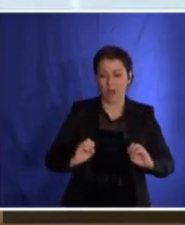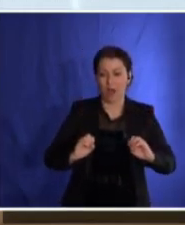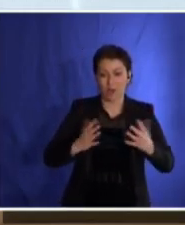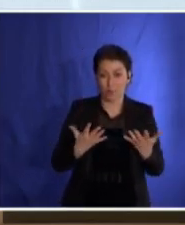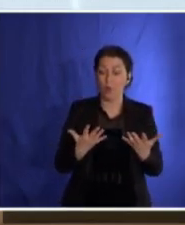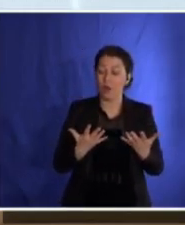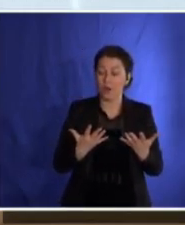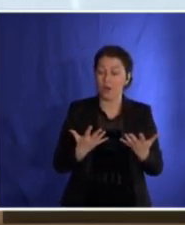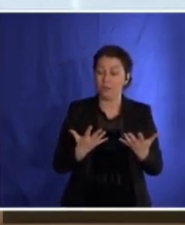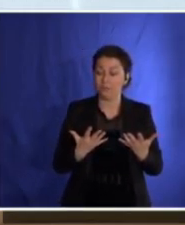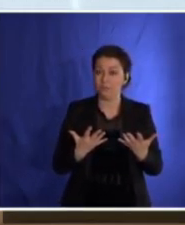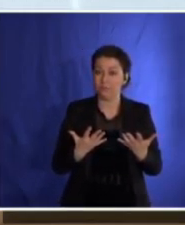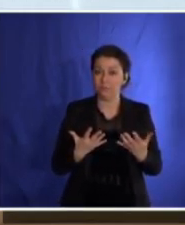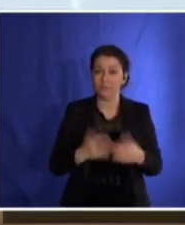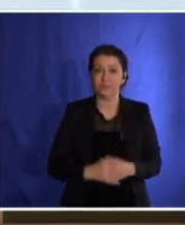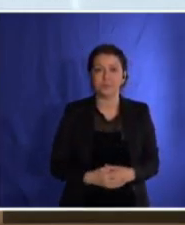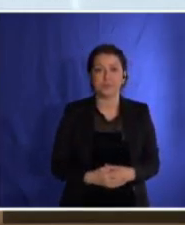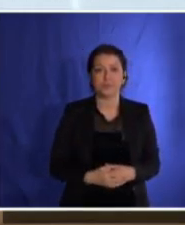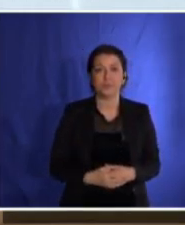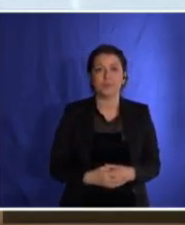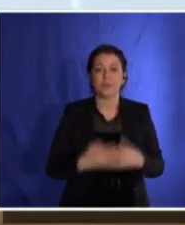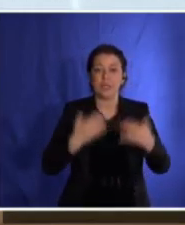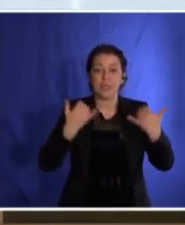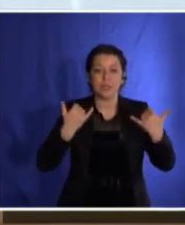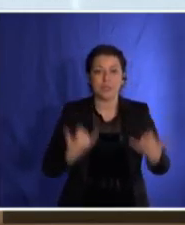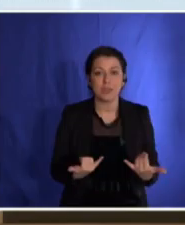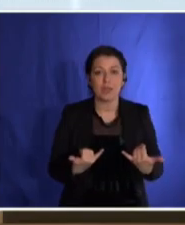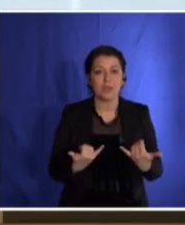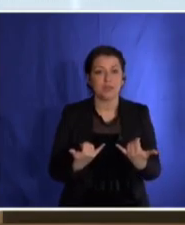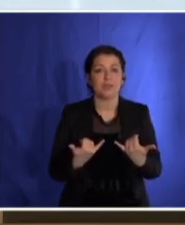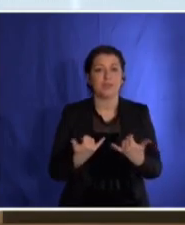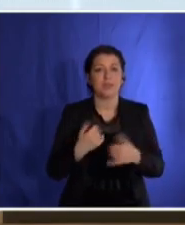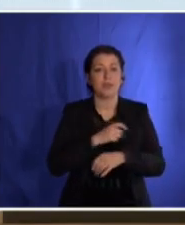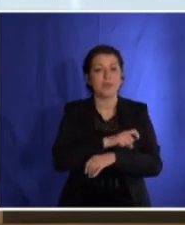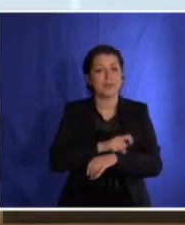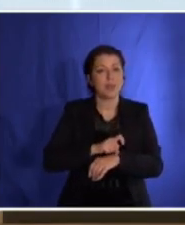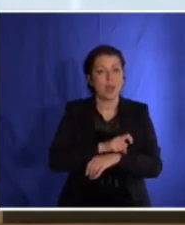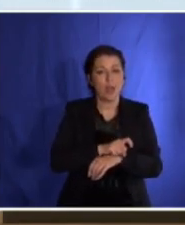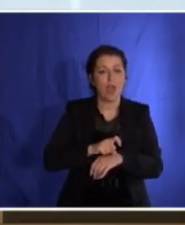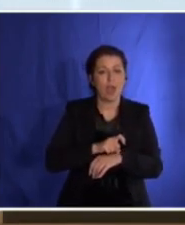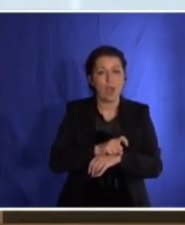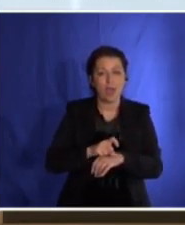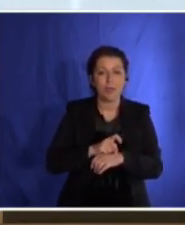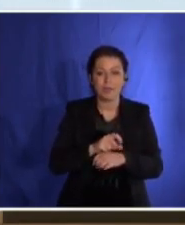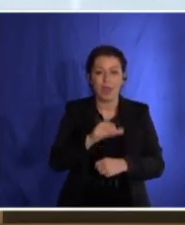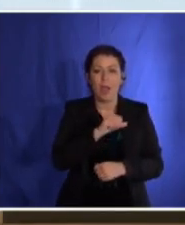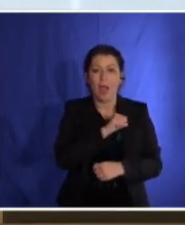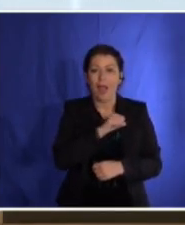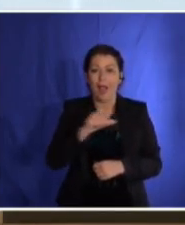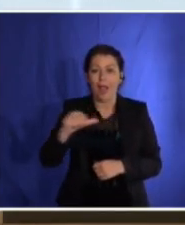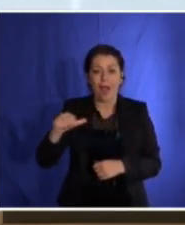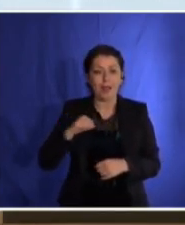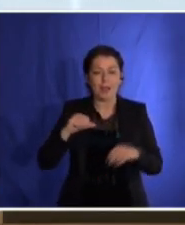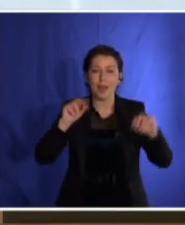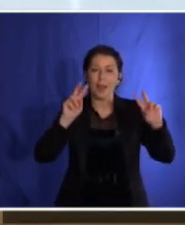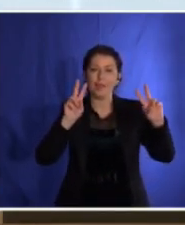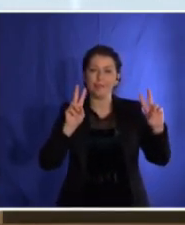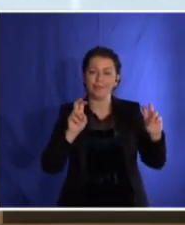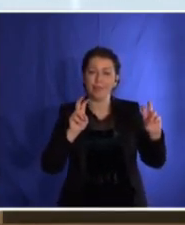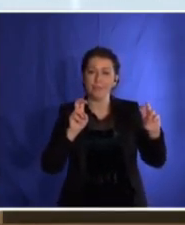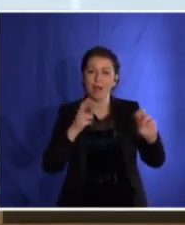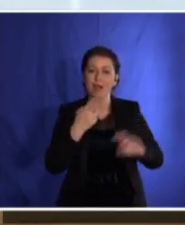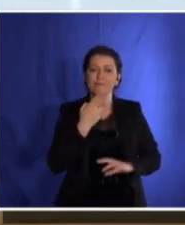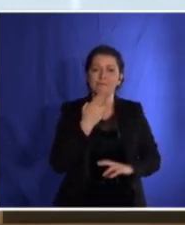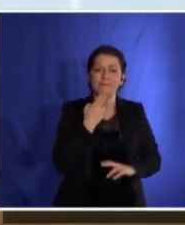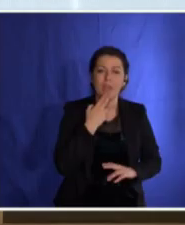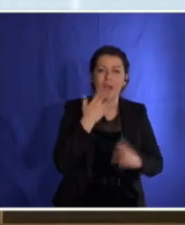lange nicht mehr. Wir leben jetzt in einer Zeit, in der es nicht mehr allein um die Frage geht, wer